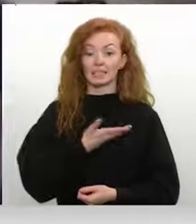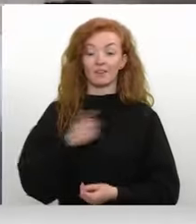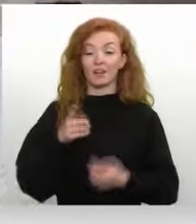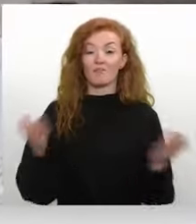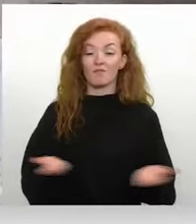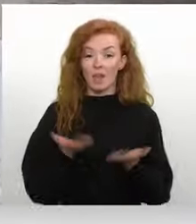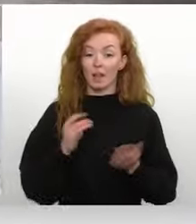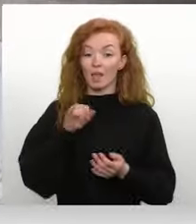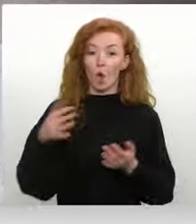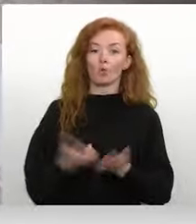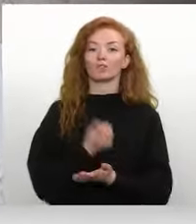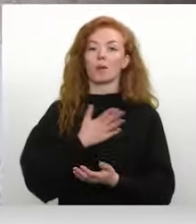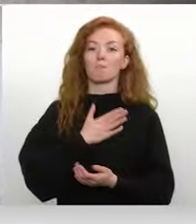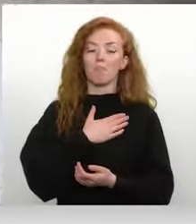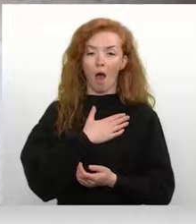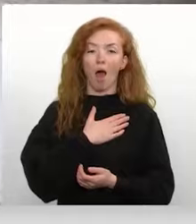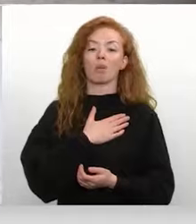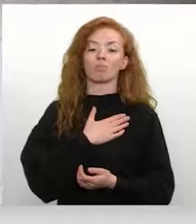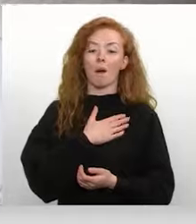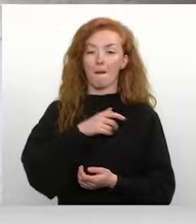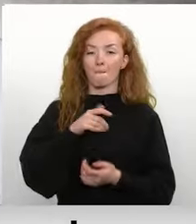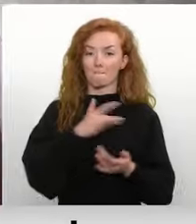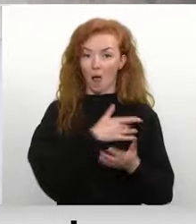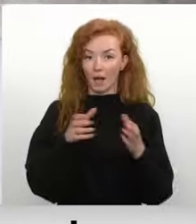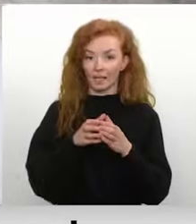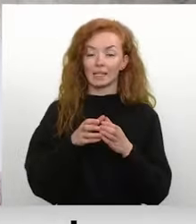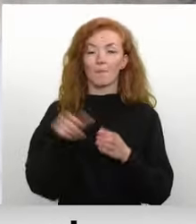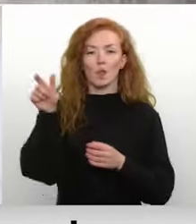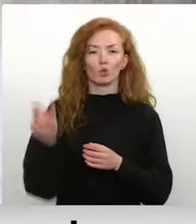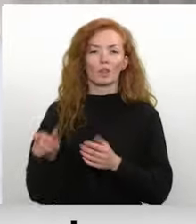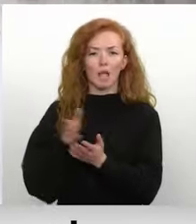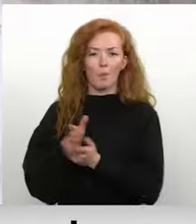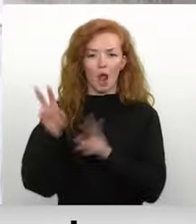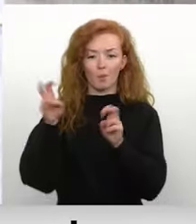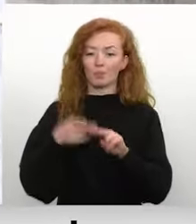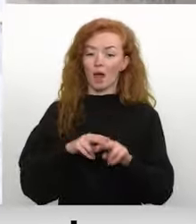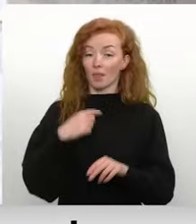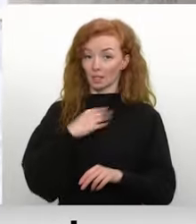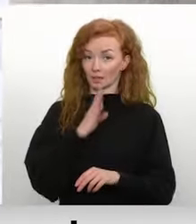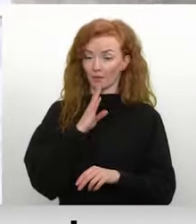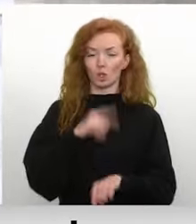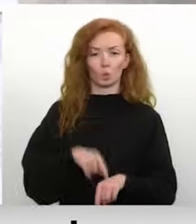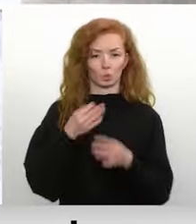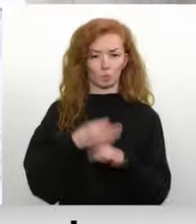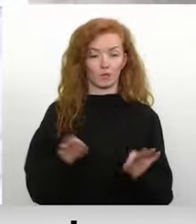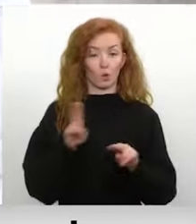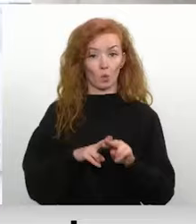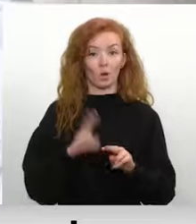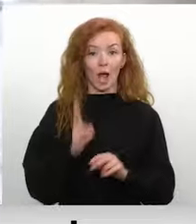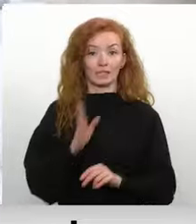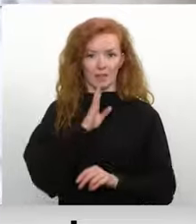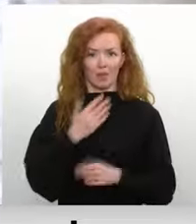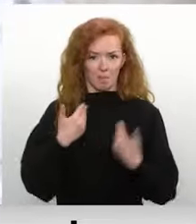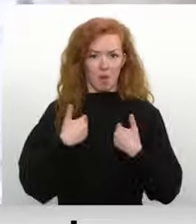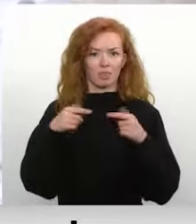uzvar mana partija, pilsoniskā platforma. Tad es kā sieviete varu justies brīva, un kā sievietei man tas ir